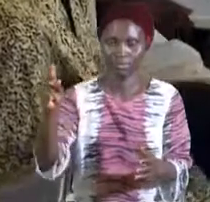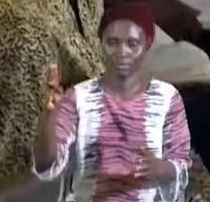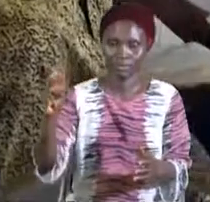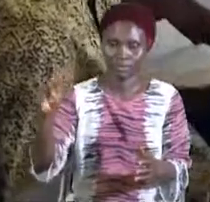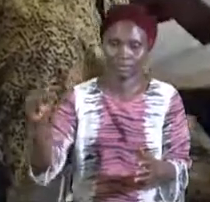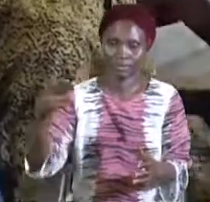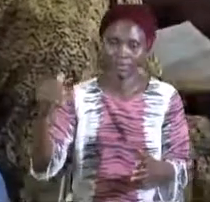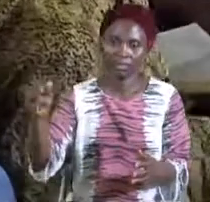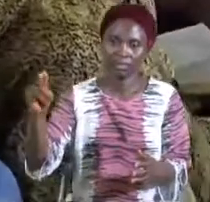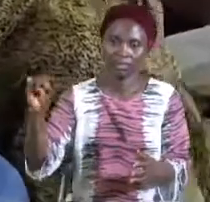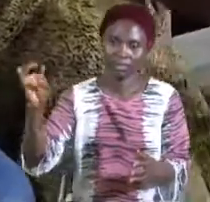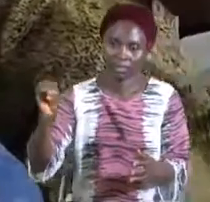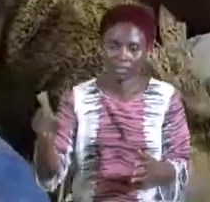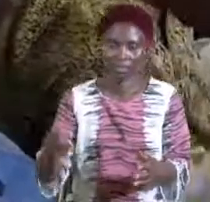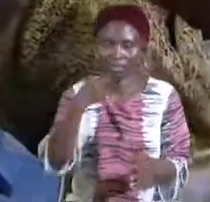dites-moi.